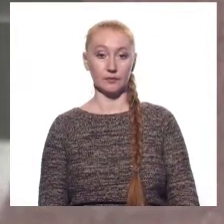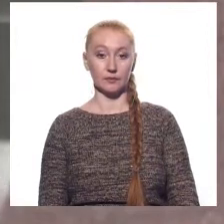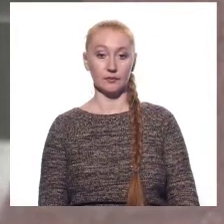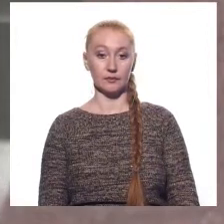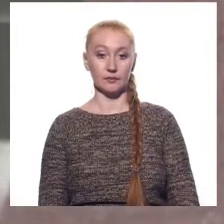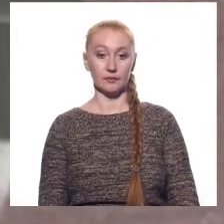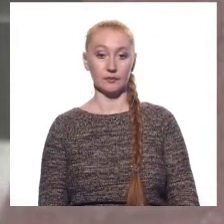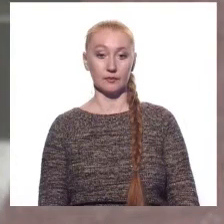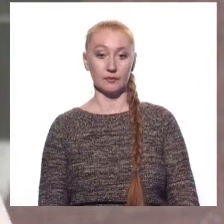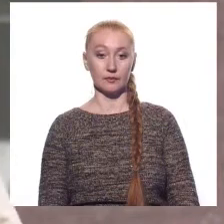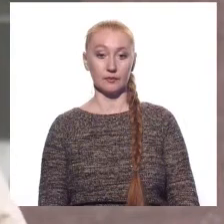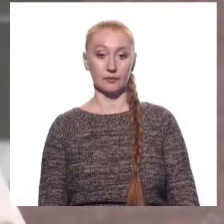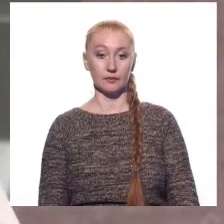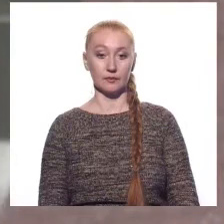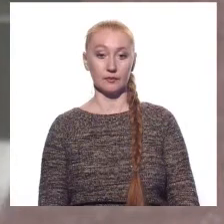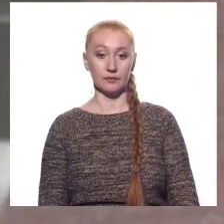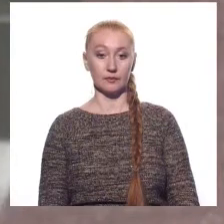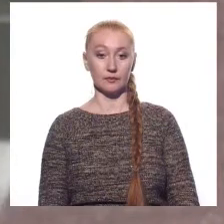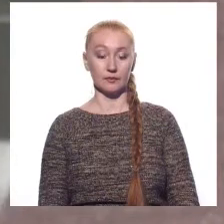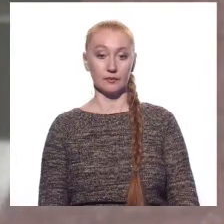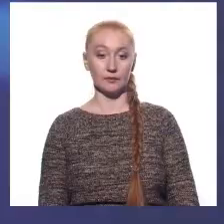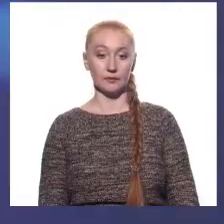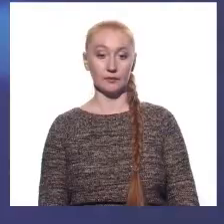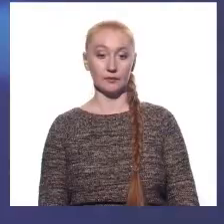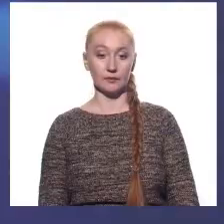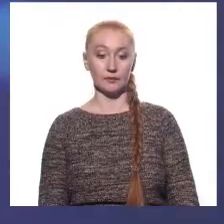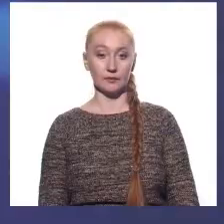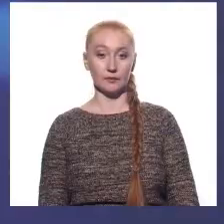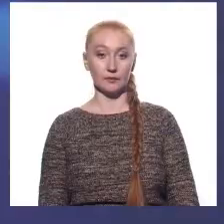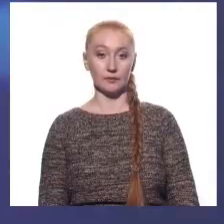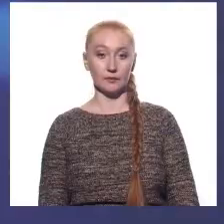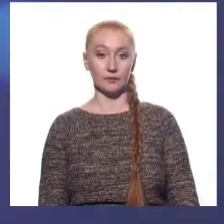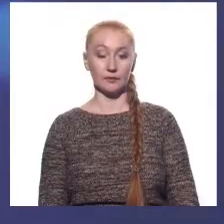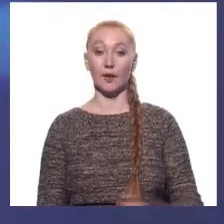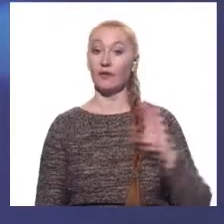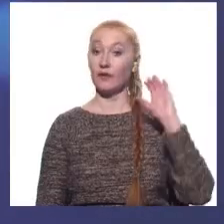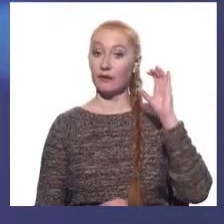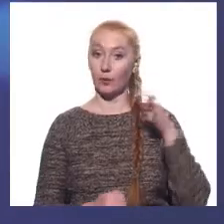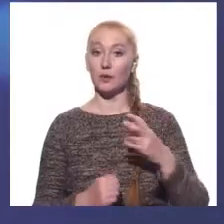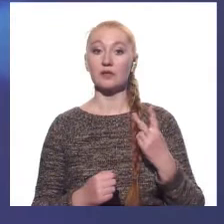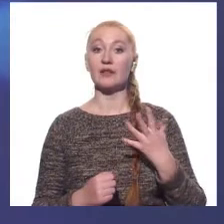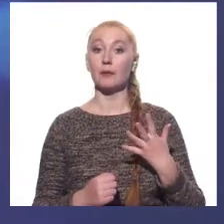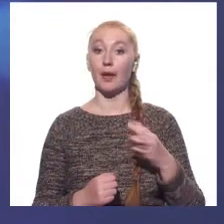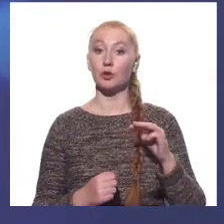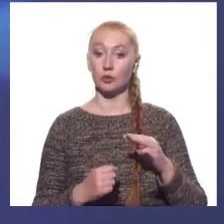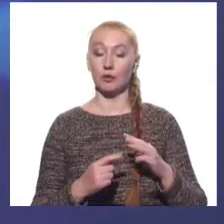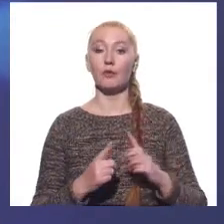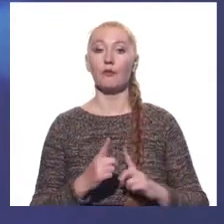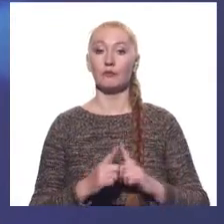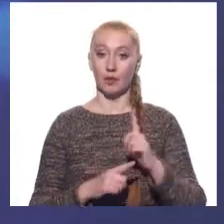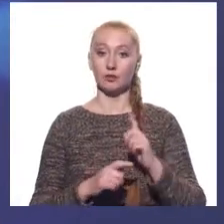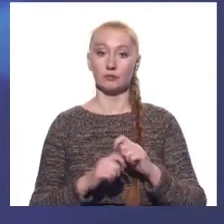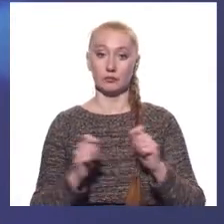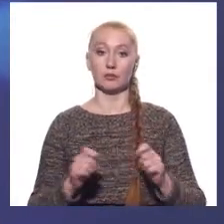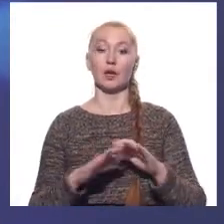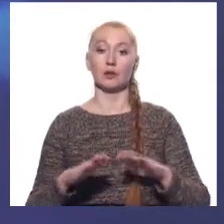Ну і більше дезінфекцію ми виставили. У Кривому Розі з 25 травня відновили